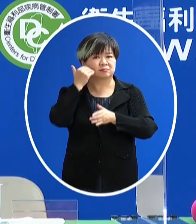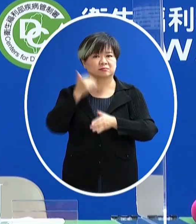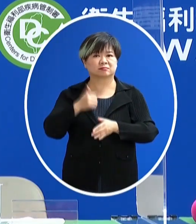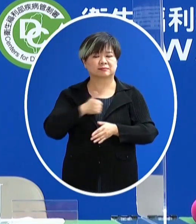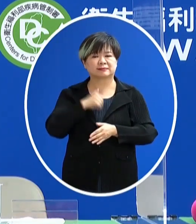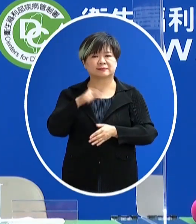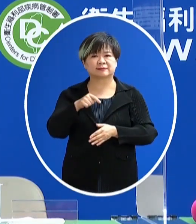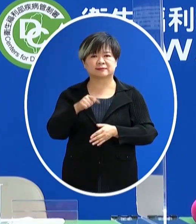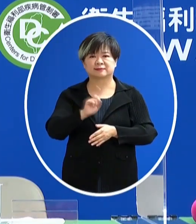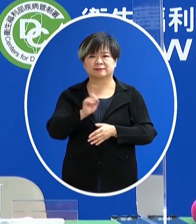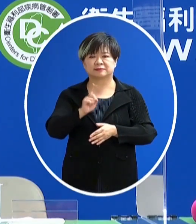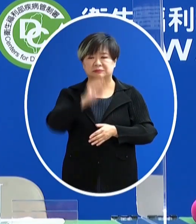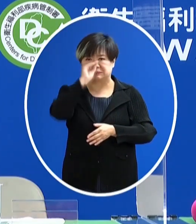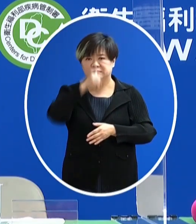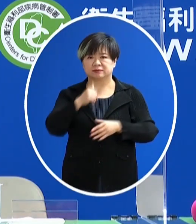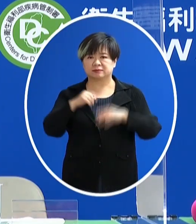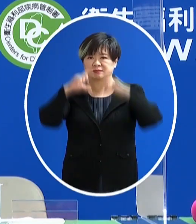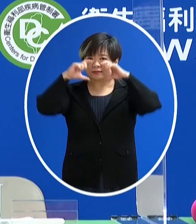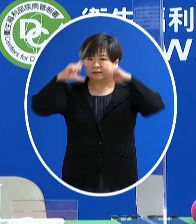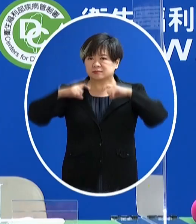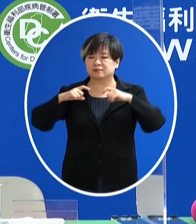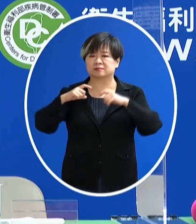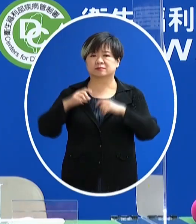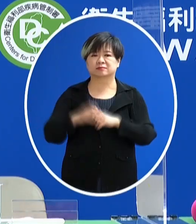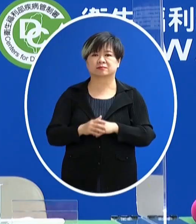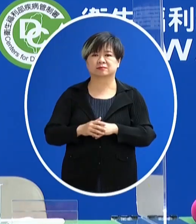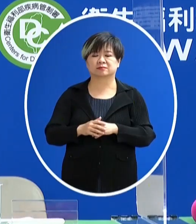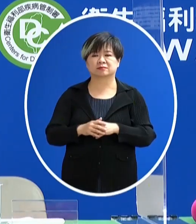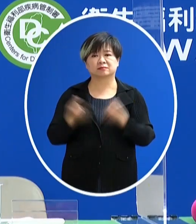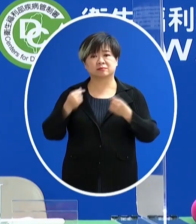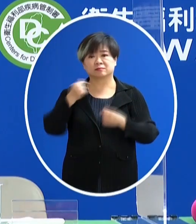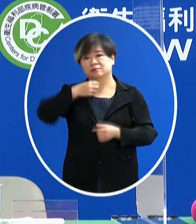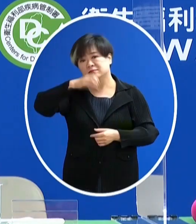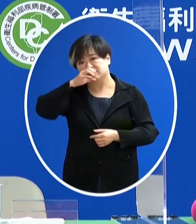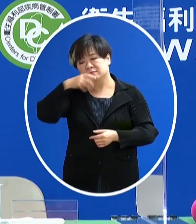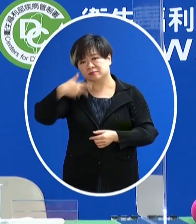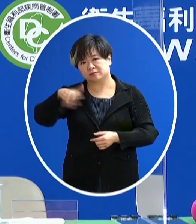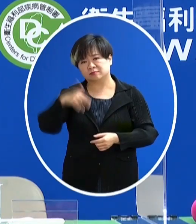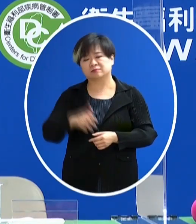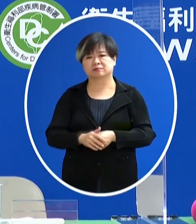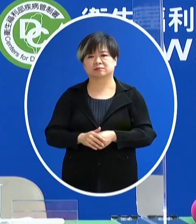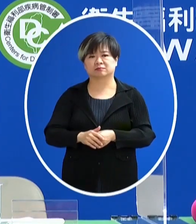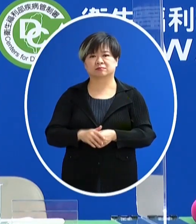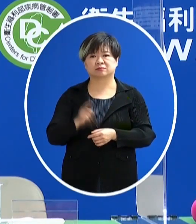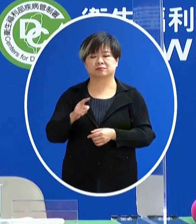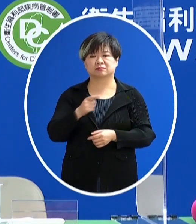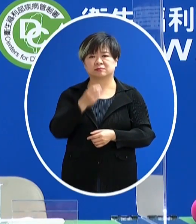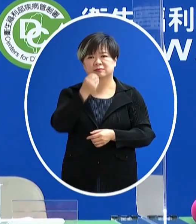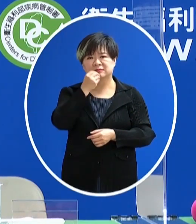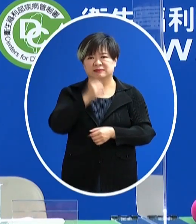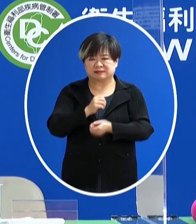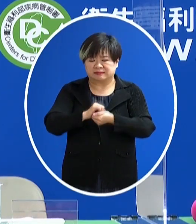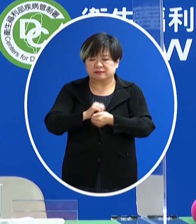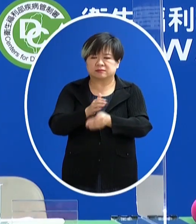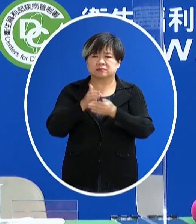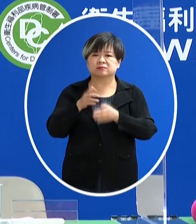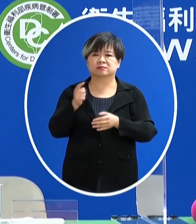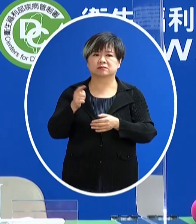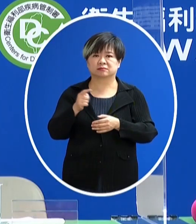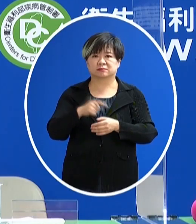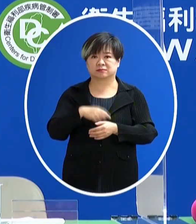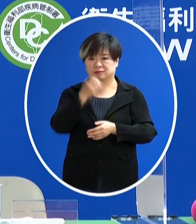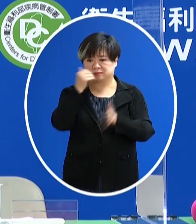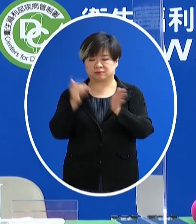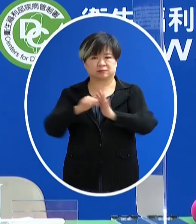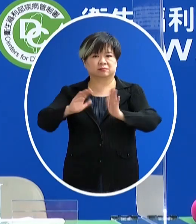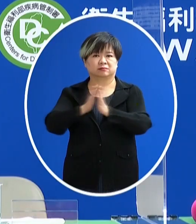以就是说把口罩移开哈，做必要的饮水了哈，还有一些必要的饮食。那没有在吃的时候就要把口罩